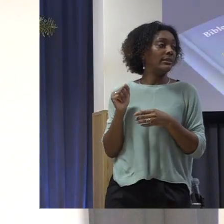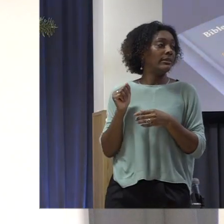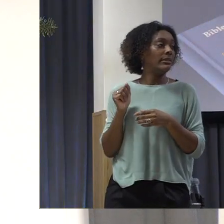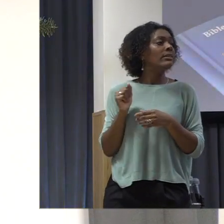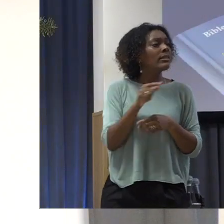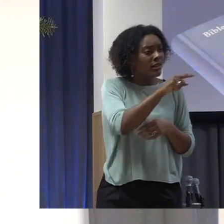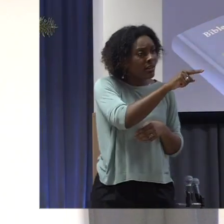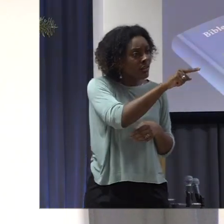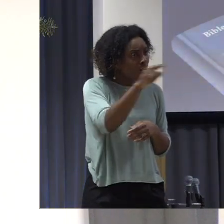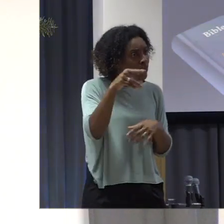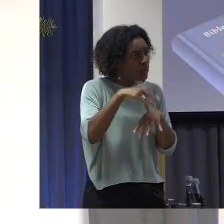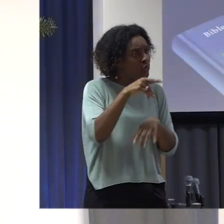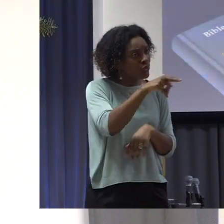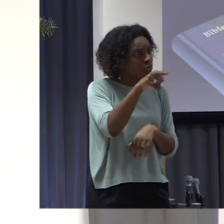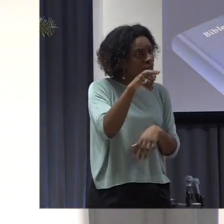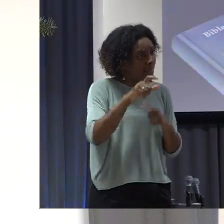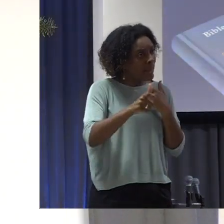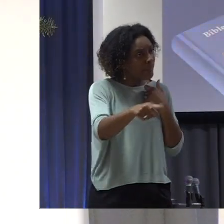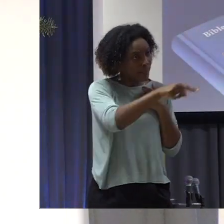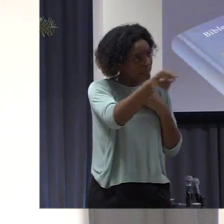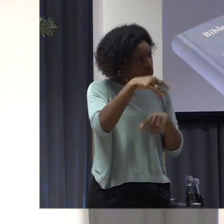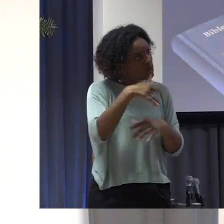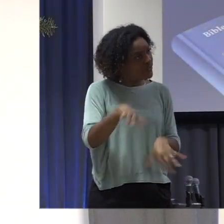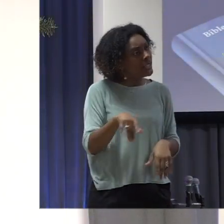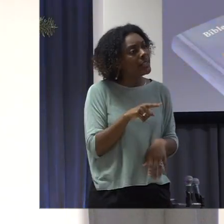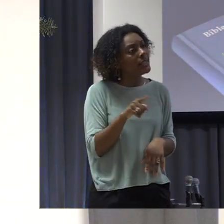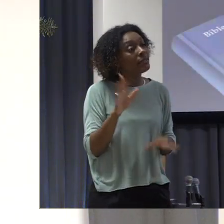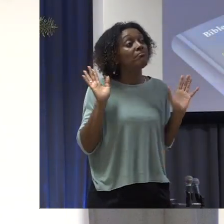d'entre nous passés par ces étapes? Avons-nous